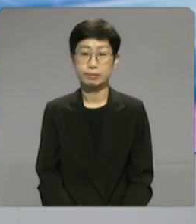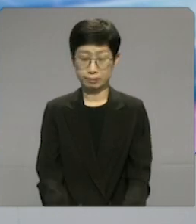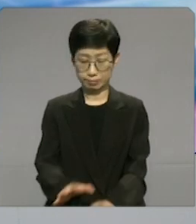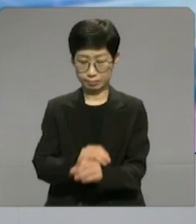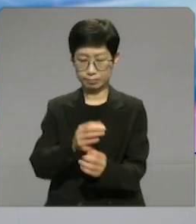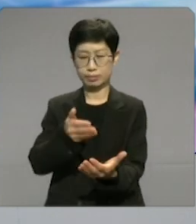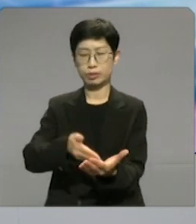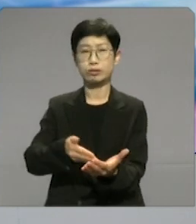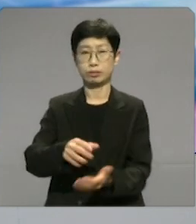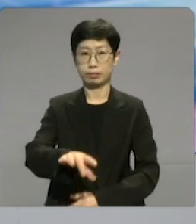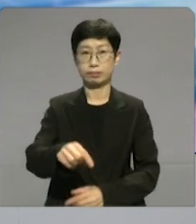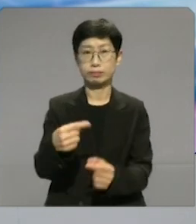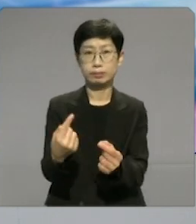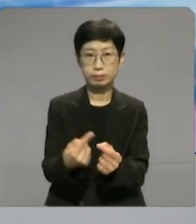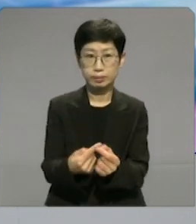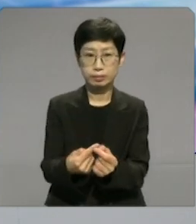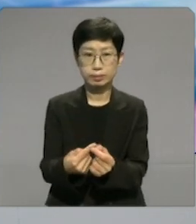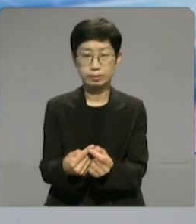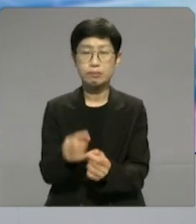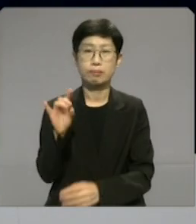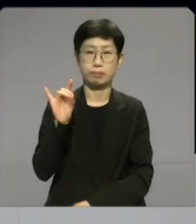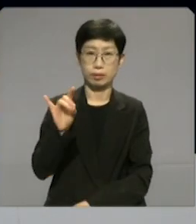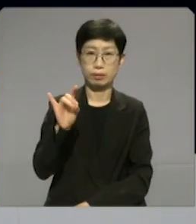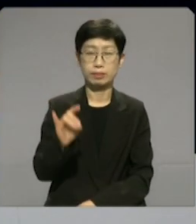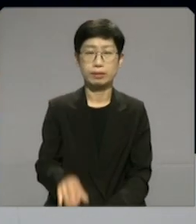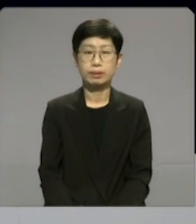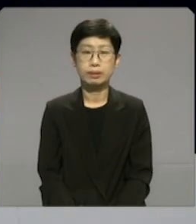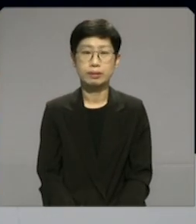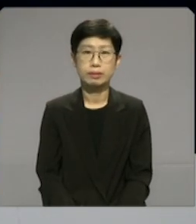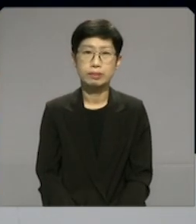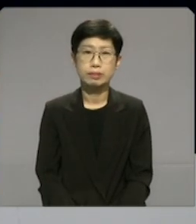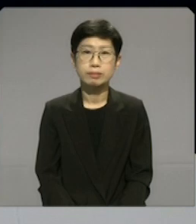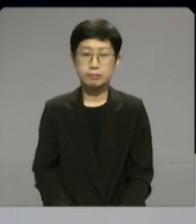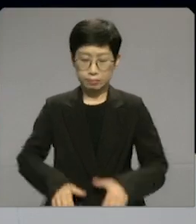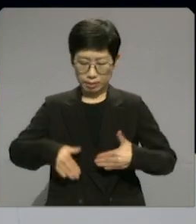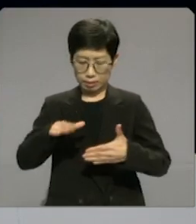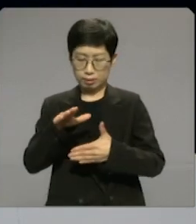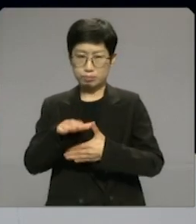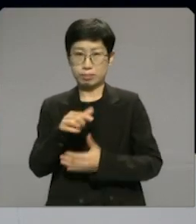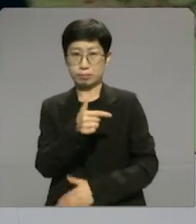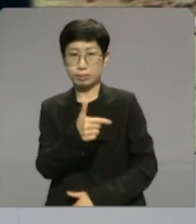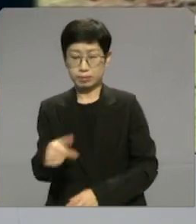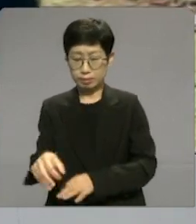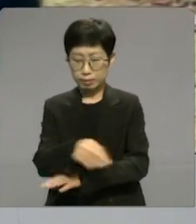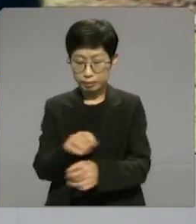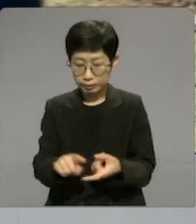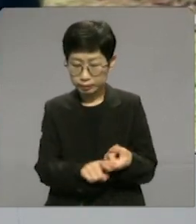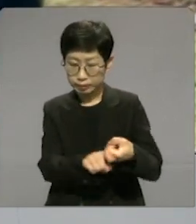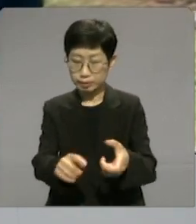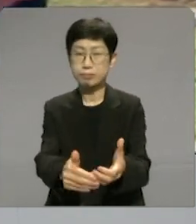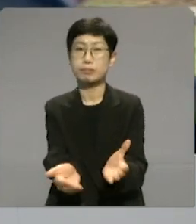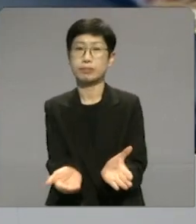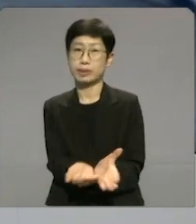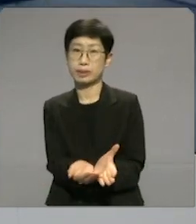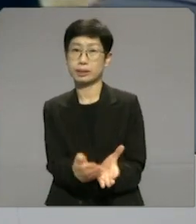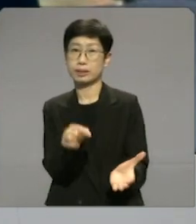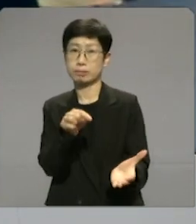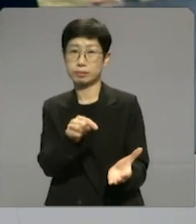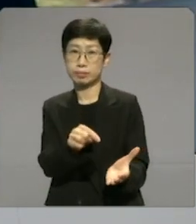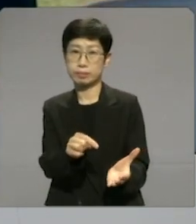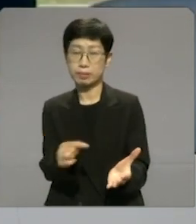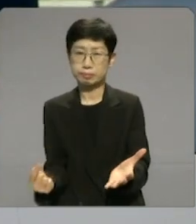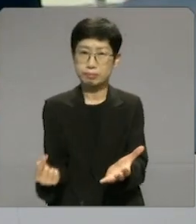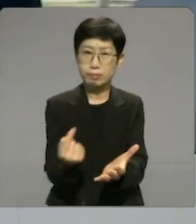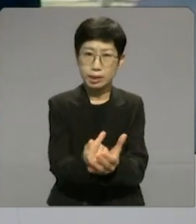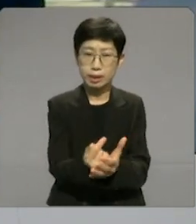월드 브리핑입니다. 먼저 볼리비아입니다. 볼리비아가 남미 최대 규모 경제연합체인 메르코스루